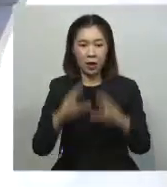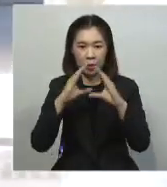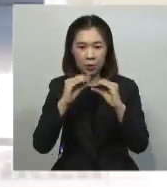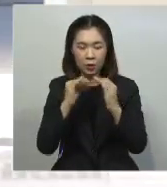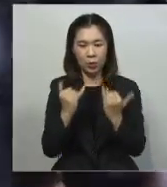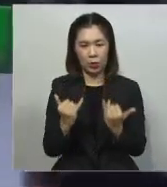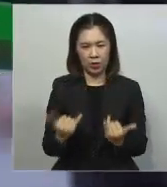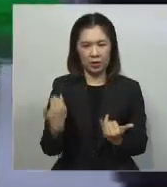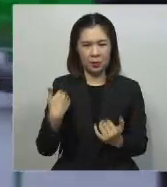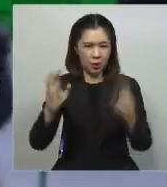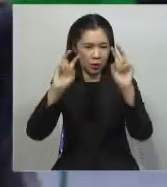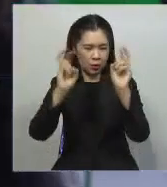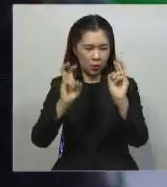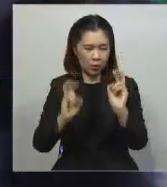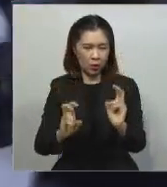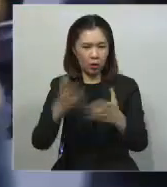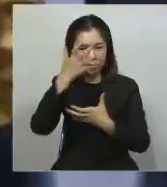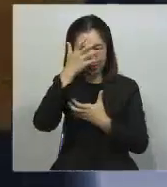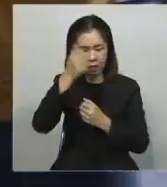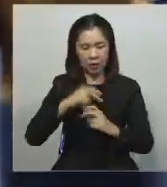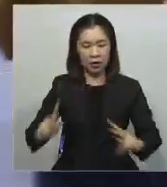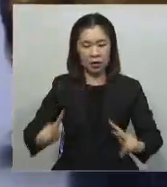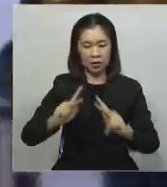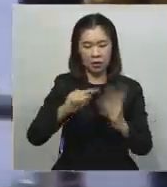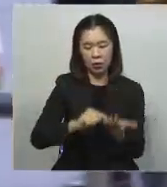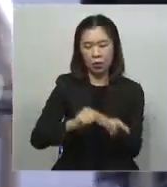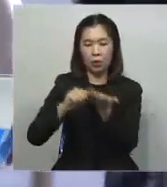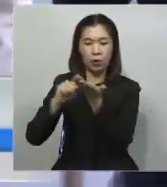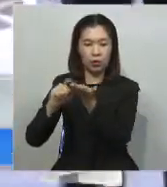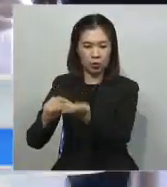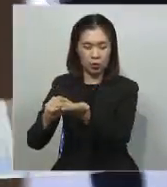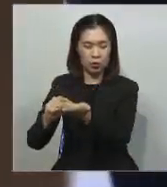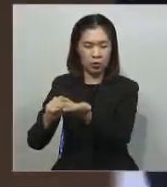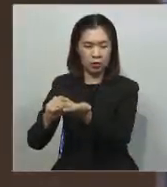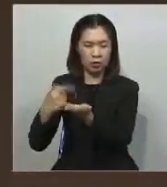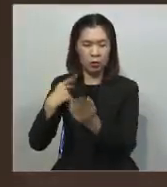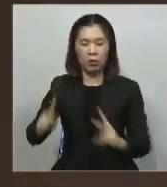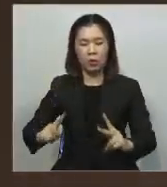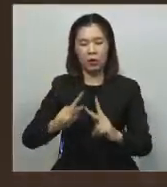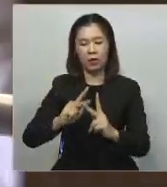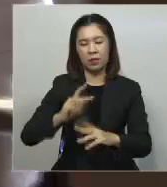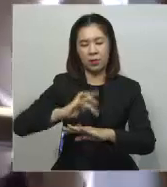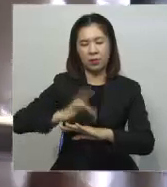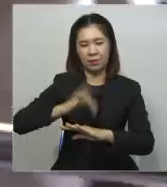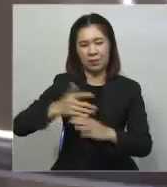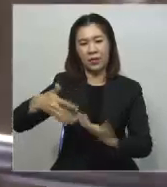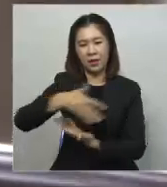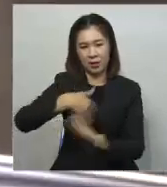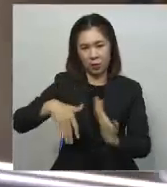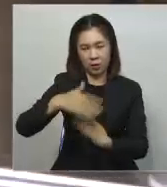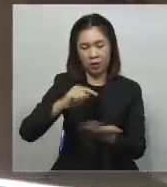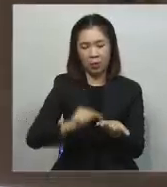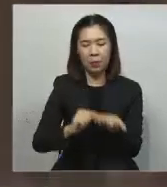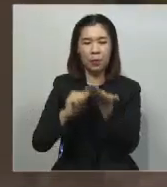วันนี้นะคะมีวาระที่น่าสนใจอาทิกระทรวงพาณิชย์เสนอร่างพระราชบัญญัติสิทธิบัตรกระทรวงทรัพยากรธรรมชาติและสิ่งแวดล้อมเสน